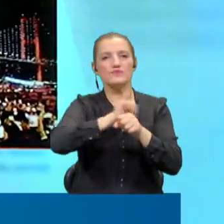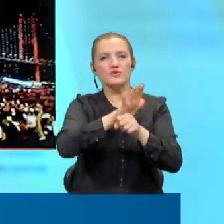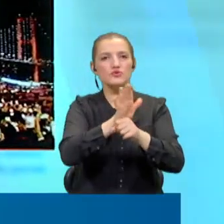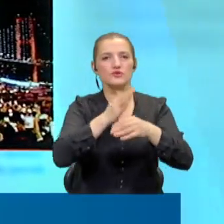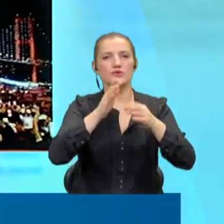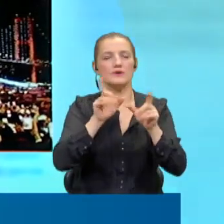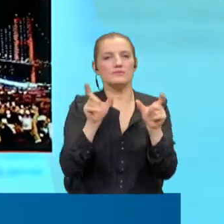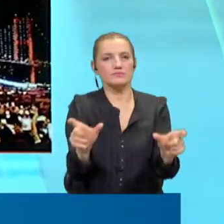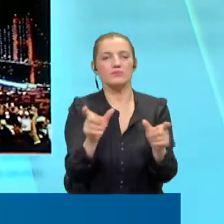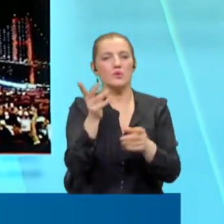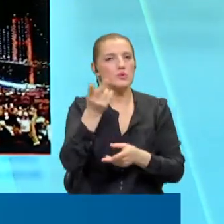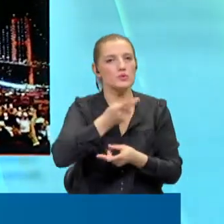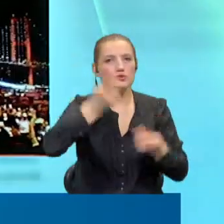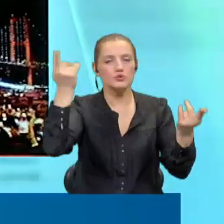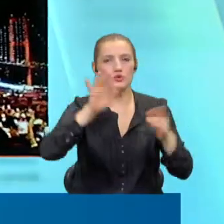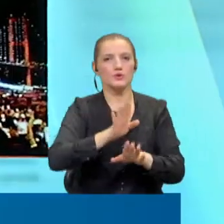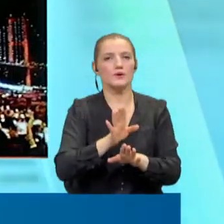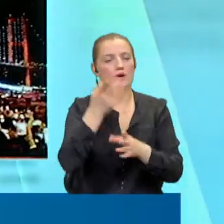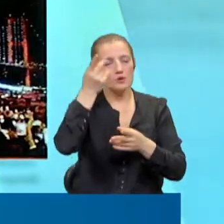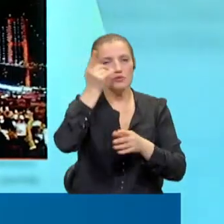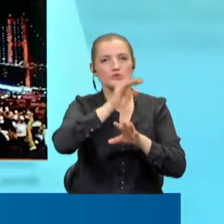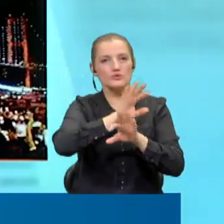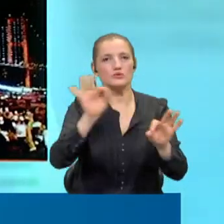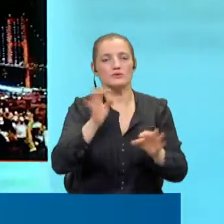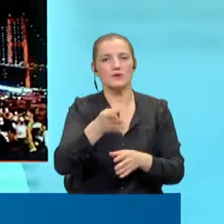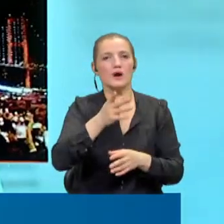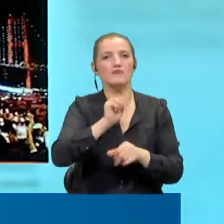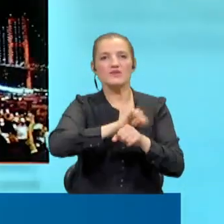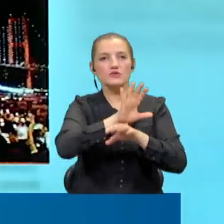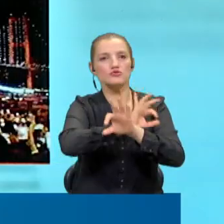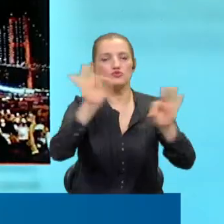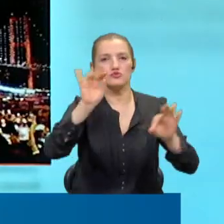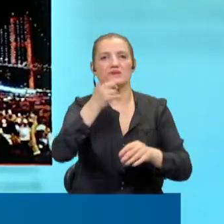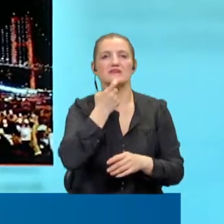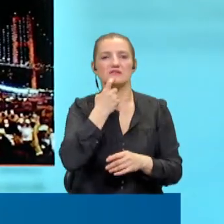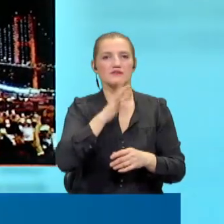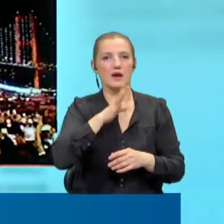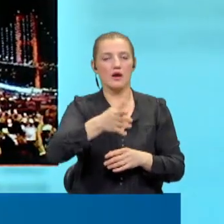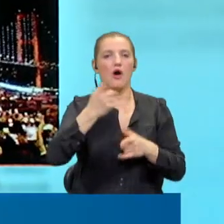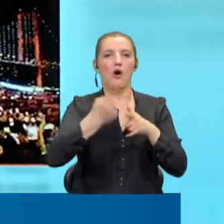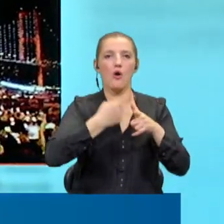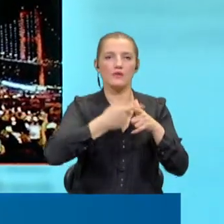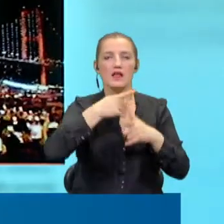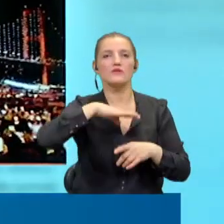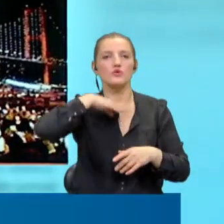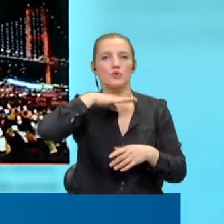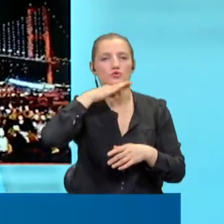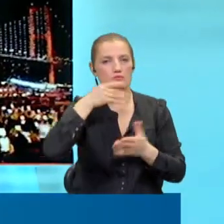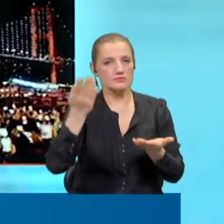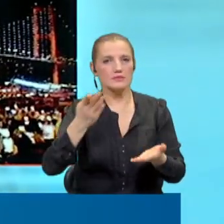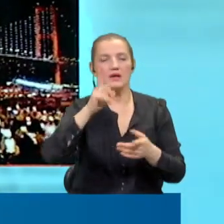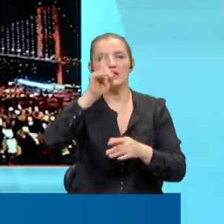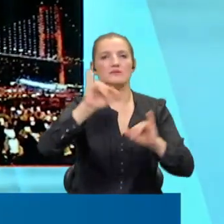ama dilekler dekor da korunmasız bir yeri yıllardır otellerde doluluk yaşanırken Sokak eğlenceleri de